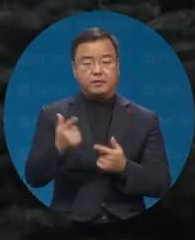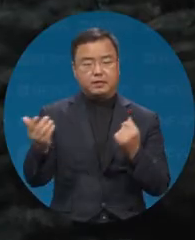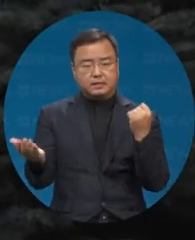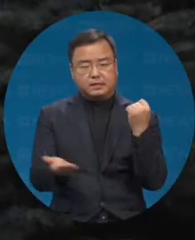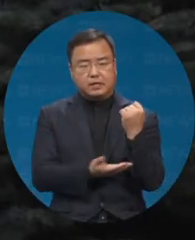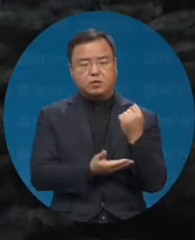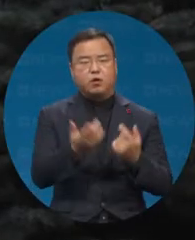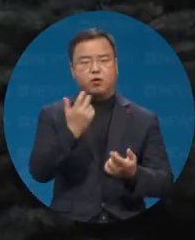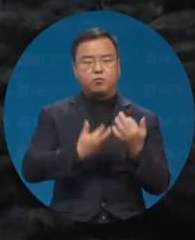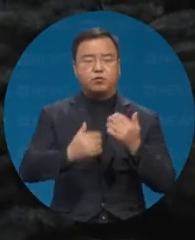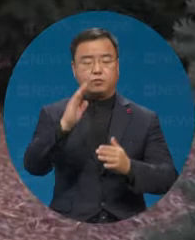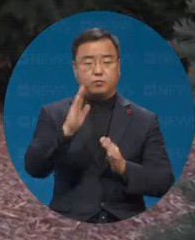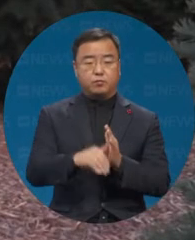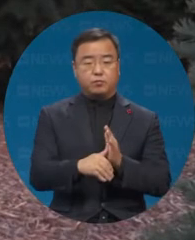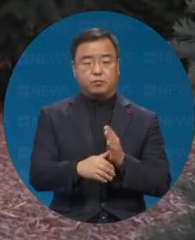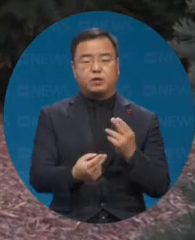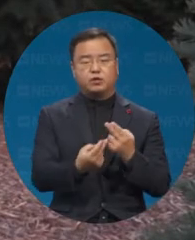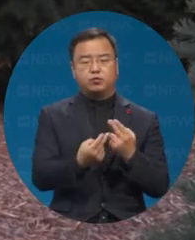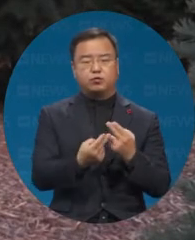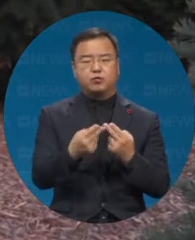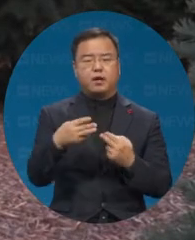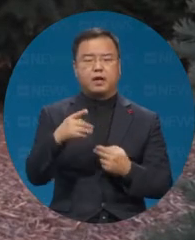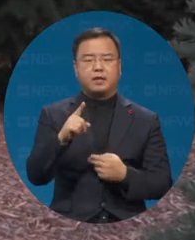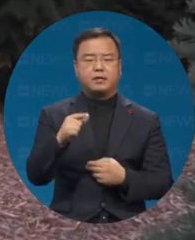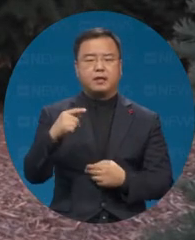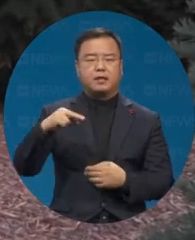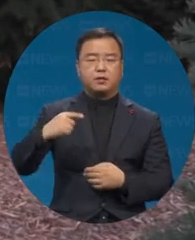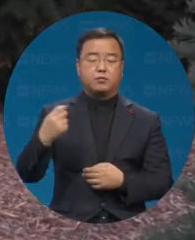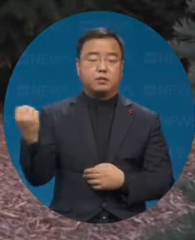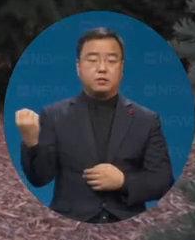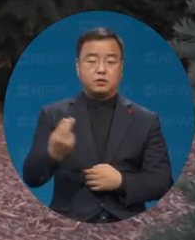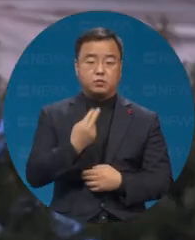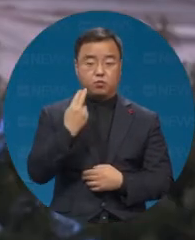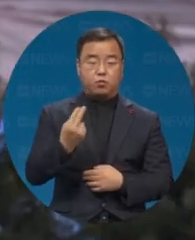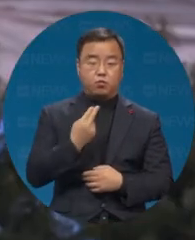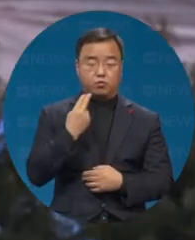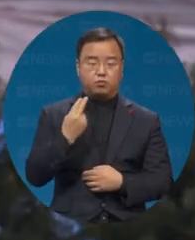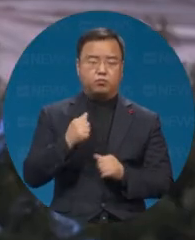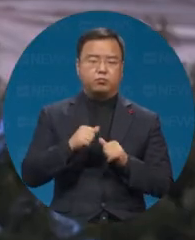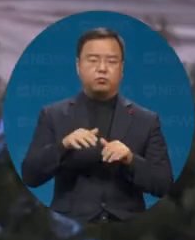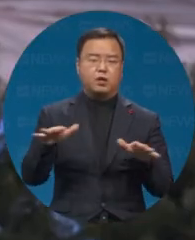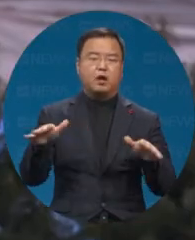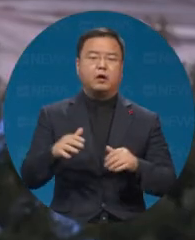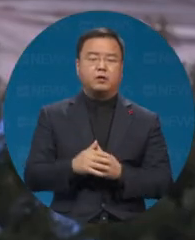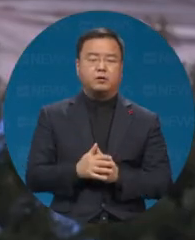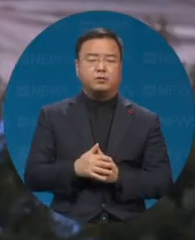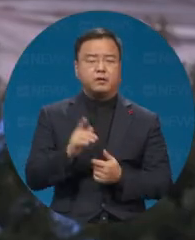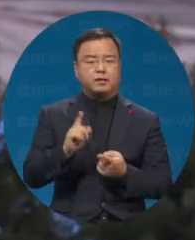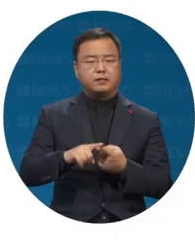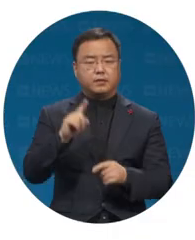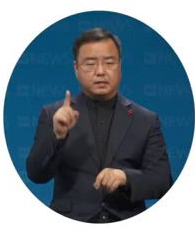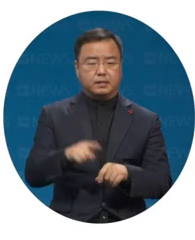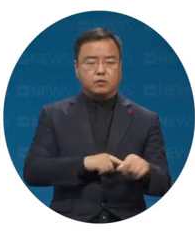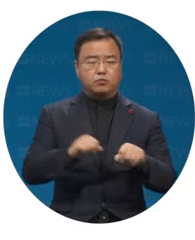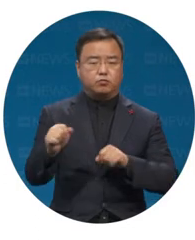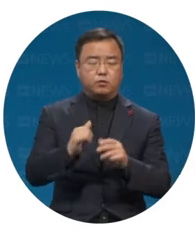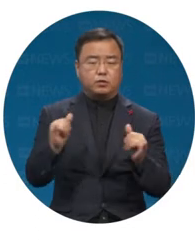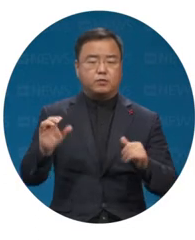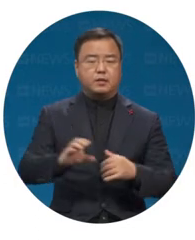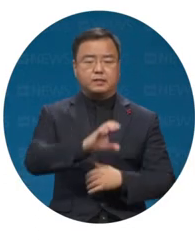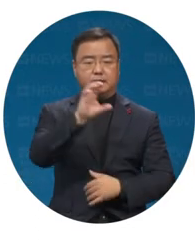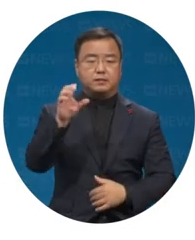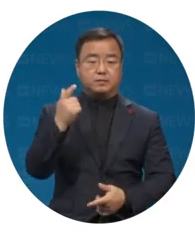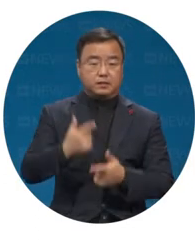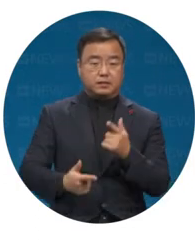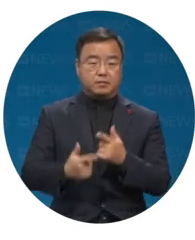탈 때 저장해둔 탄소를 다시 대기로 방출하게 됩니다. 이에 환경운동가들은 크리스마스